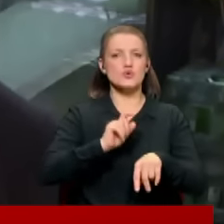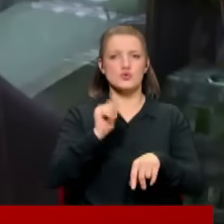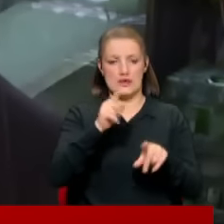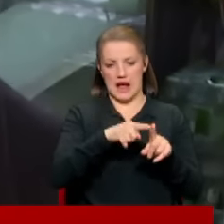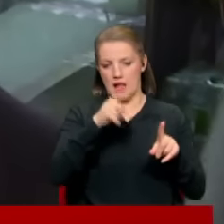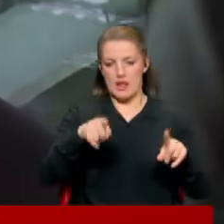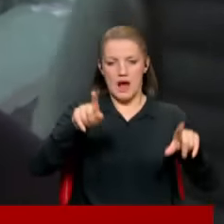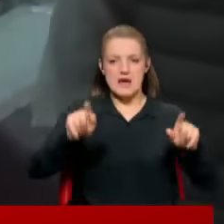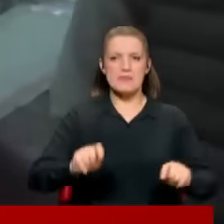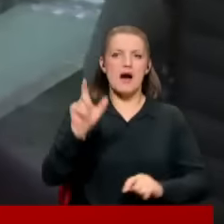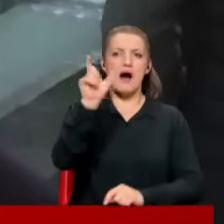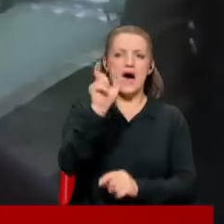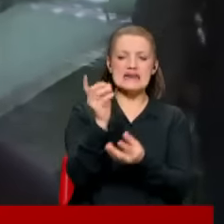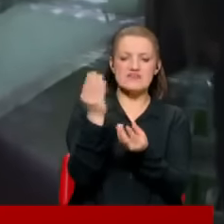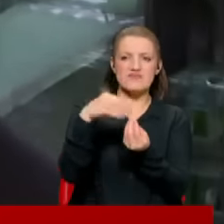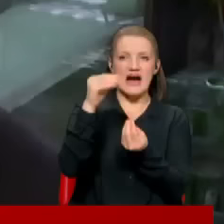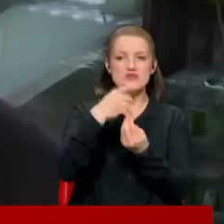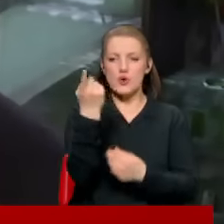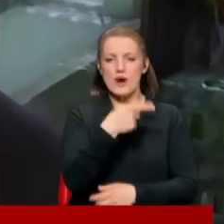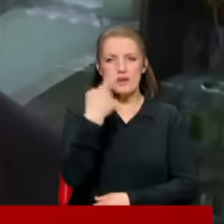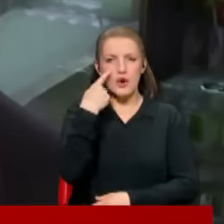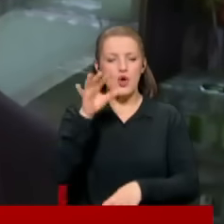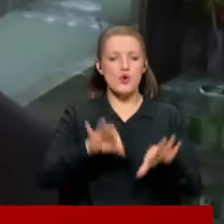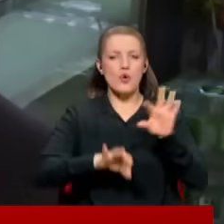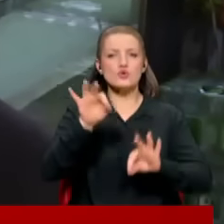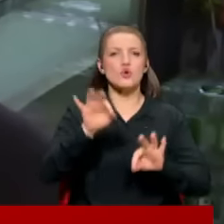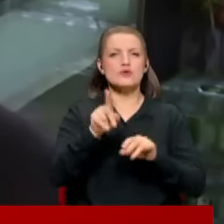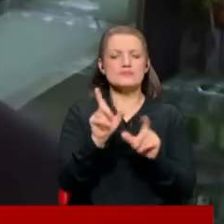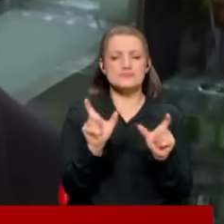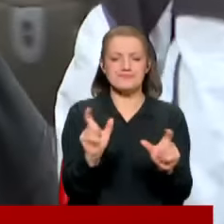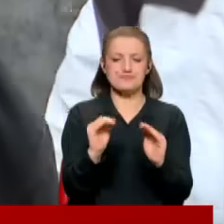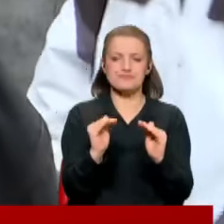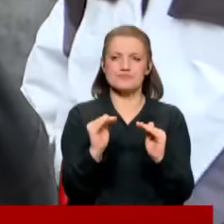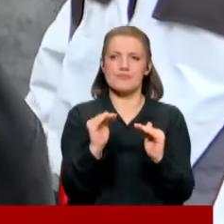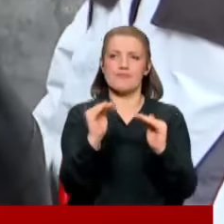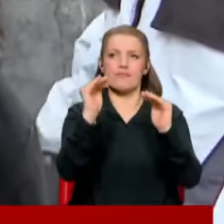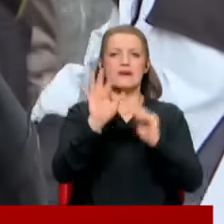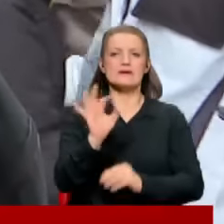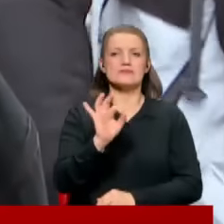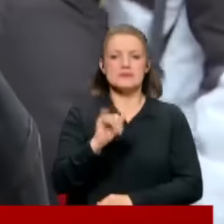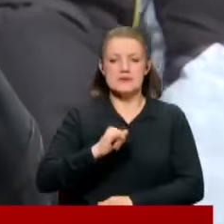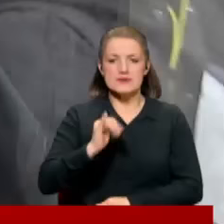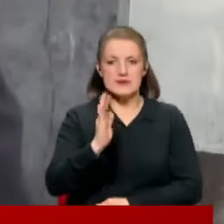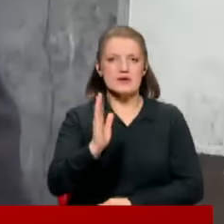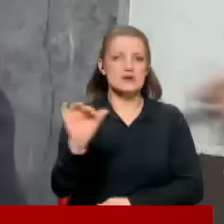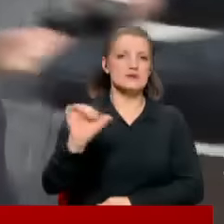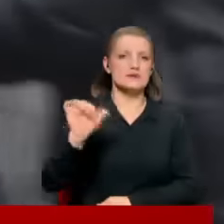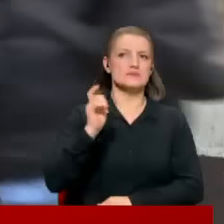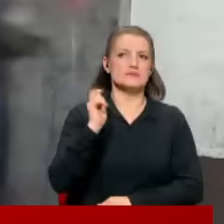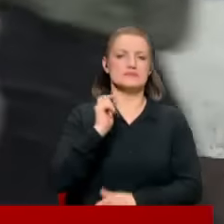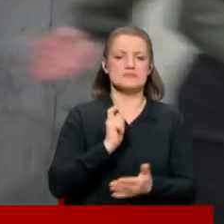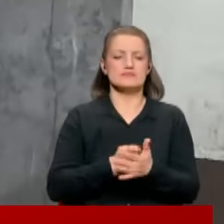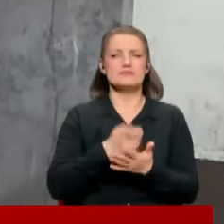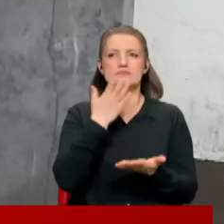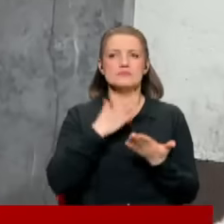uyguladığı aylık faiz oranı kadar kontrollü bir yükseliş devam edecek. Altına yaklaşılmıyor. Çok zor yani. Yatırım falan